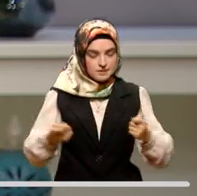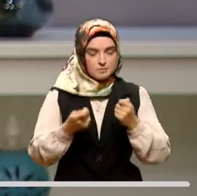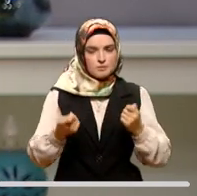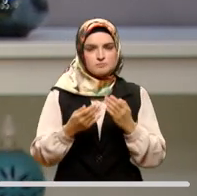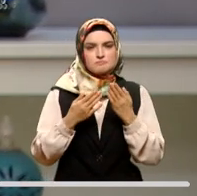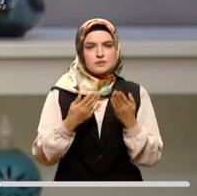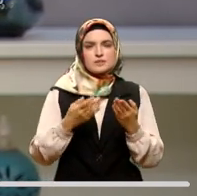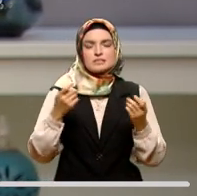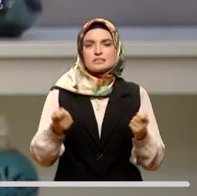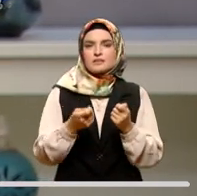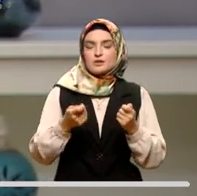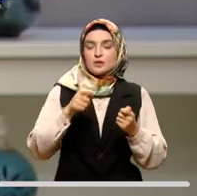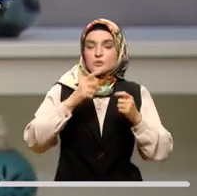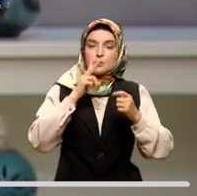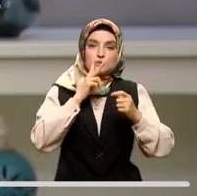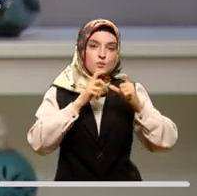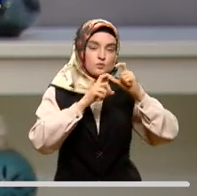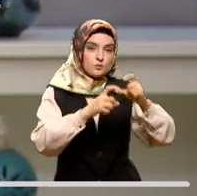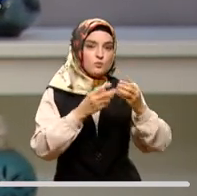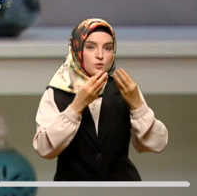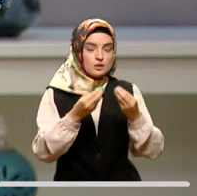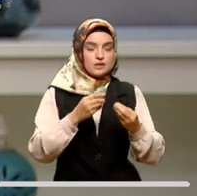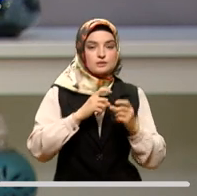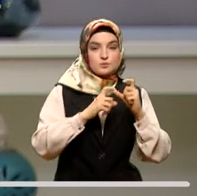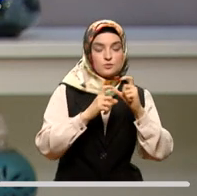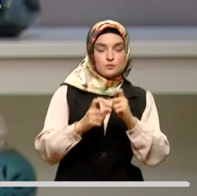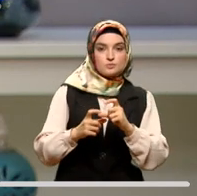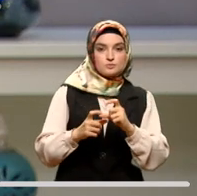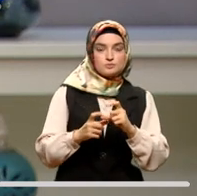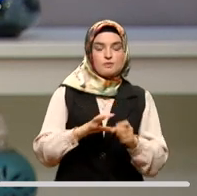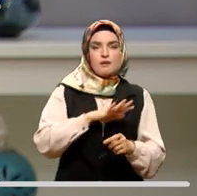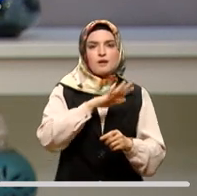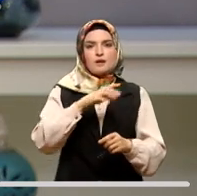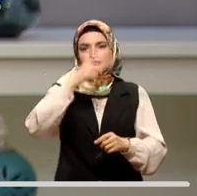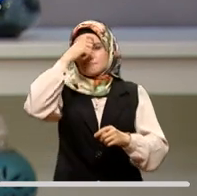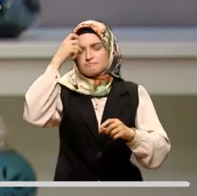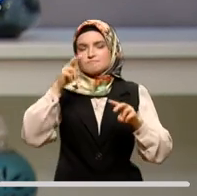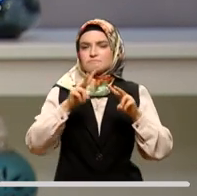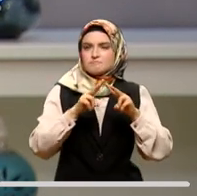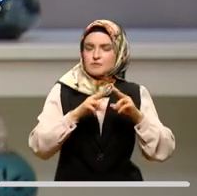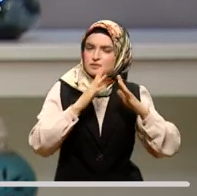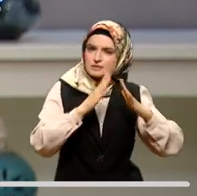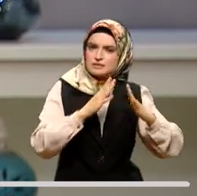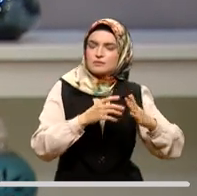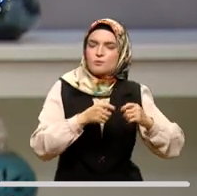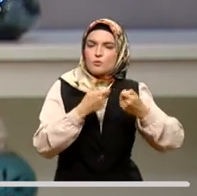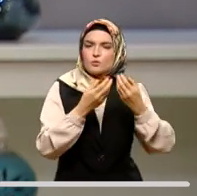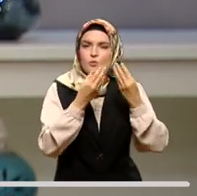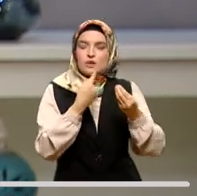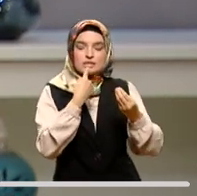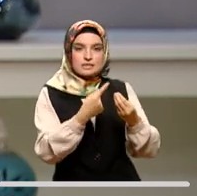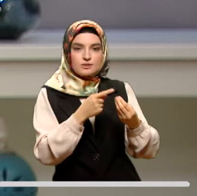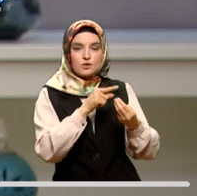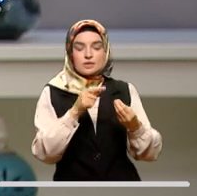çalıştığınızdan biraz önce ben son soru olarak yönelttim. Biz her yaz gideriz, kışın bir kopukluk olurdu dedim. Ona dair bile çalışmalar gerçekleştirdiğinizi